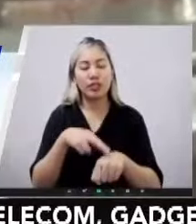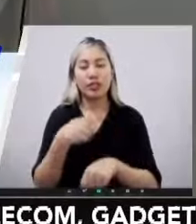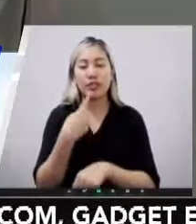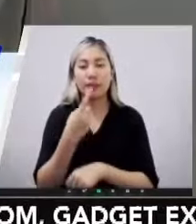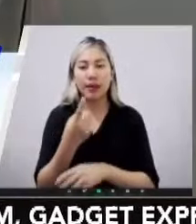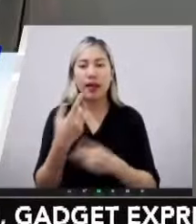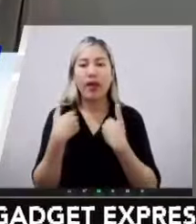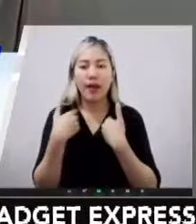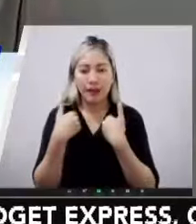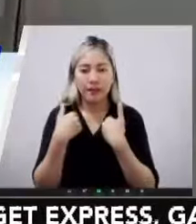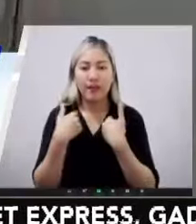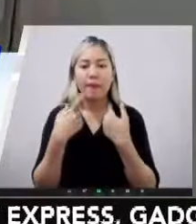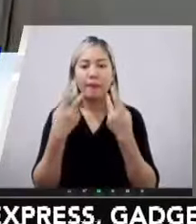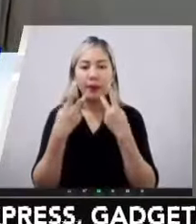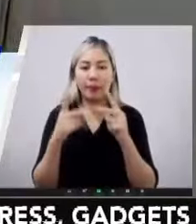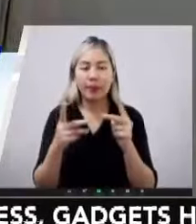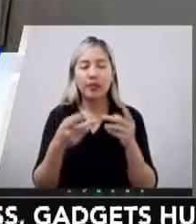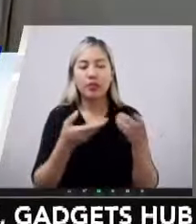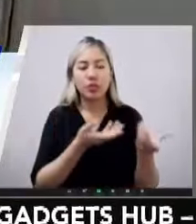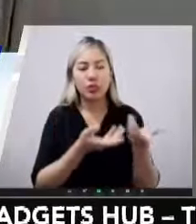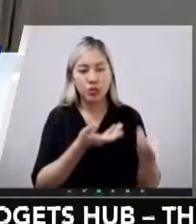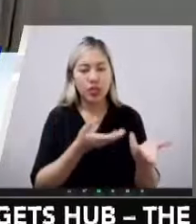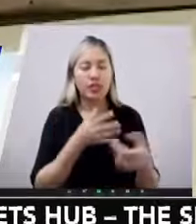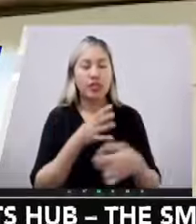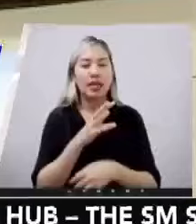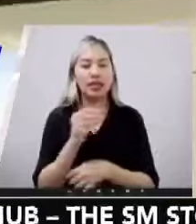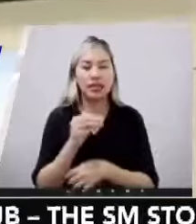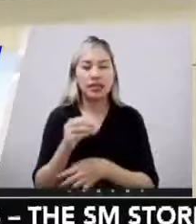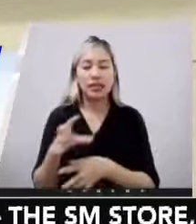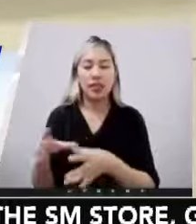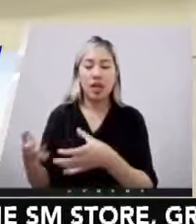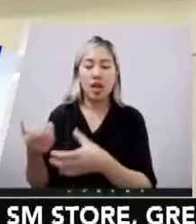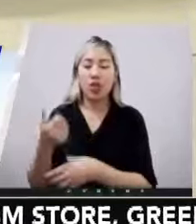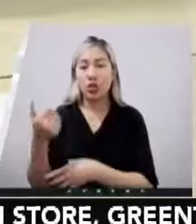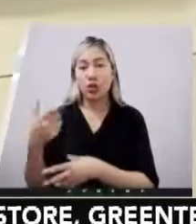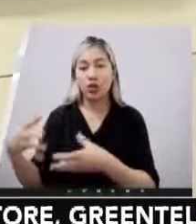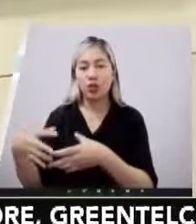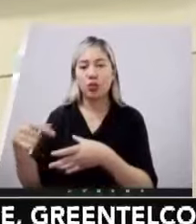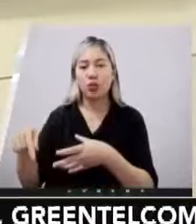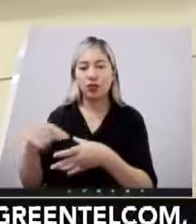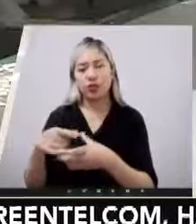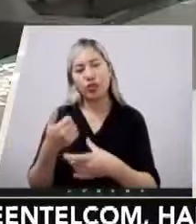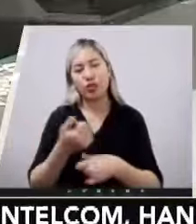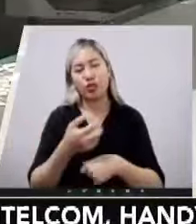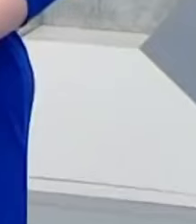public consultations and wage boards sa iba pang rehiyon sa mga susunod na buwan.